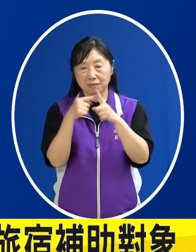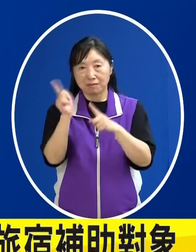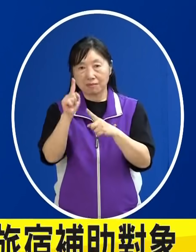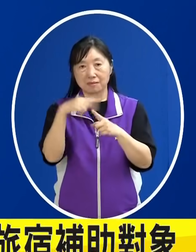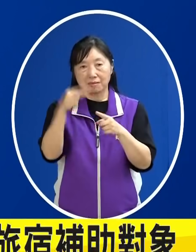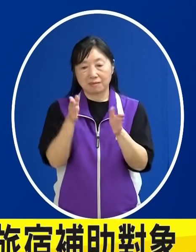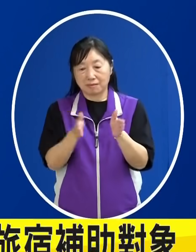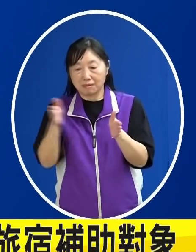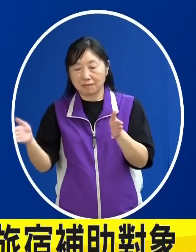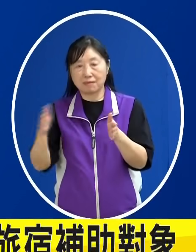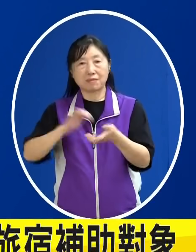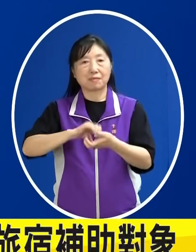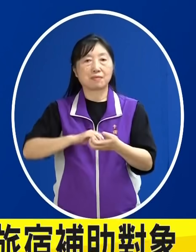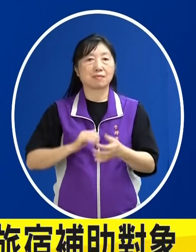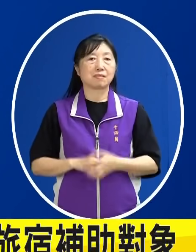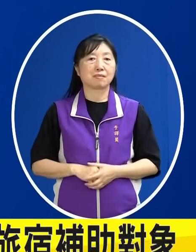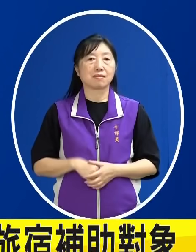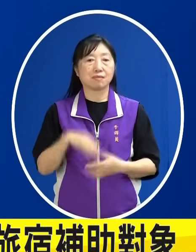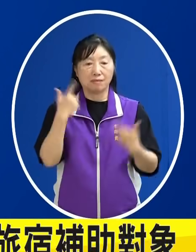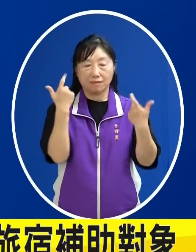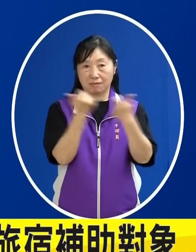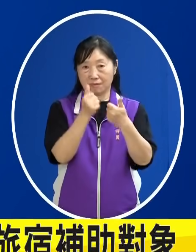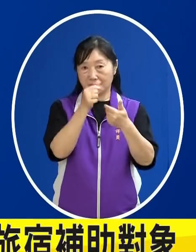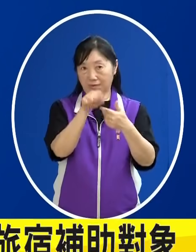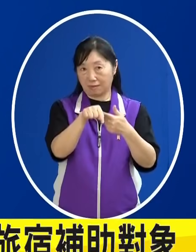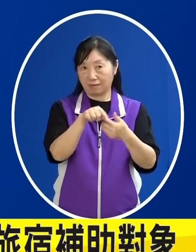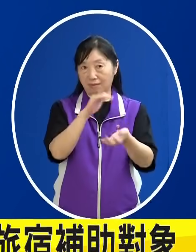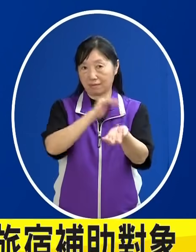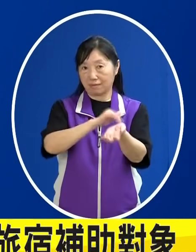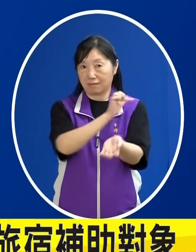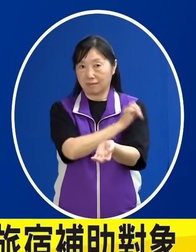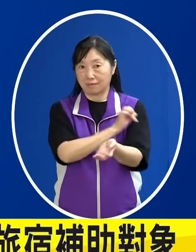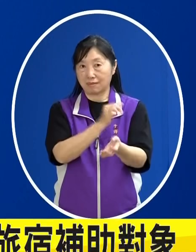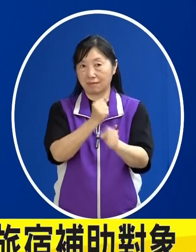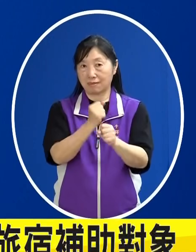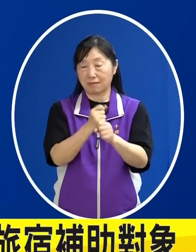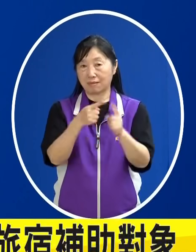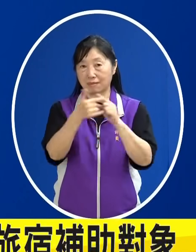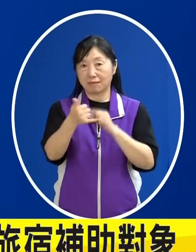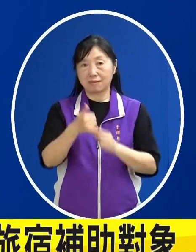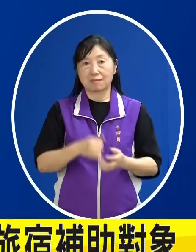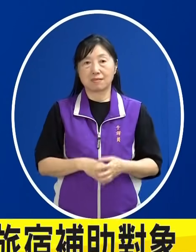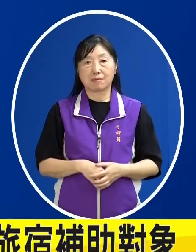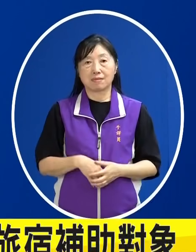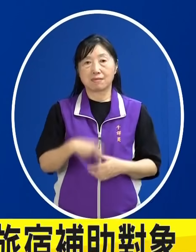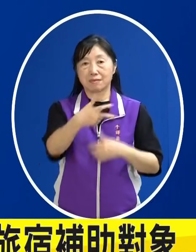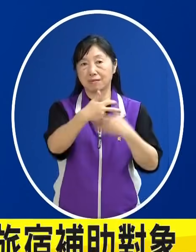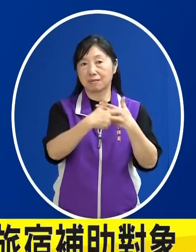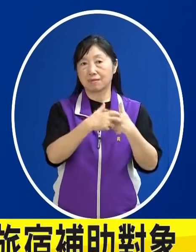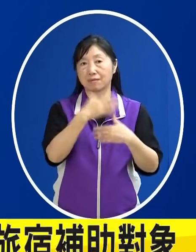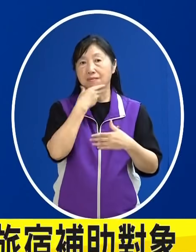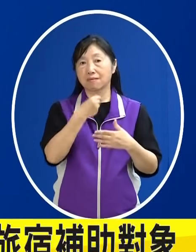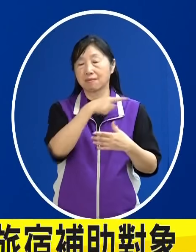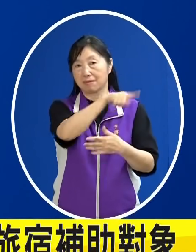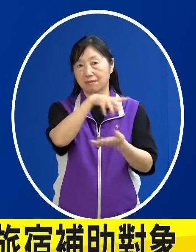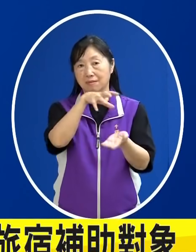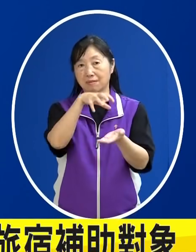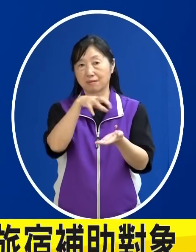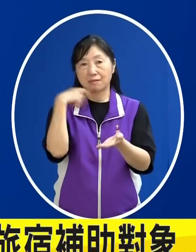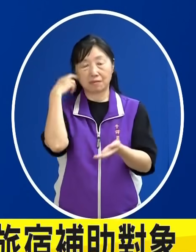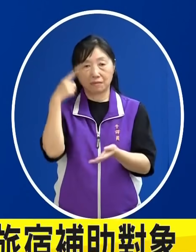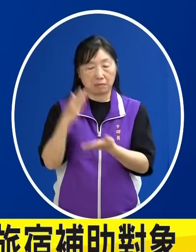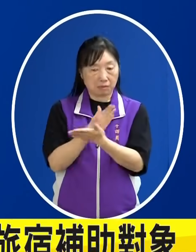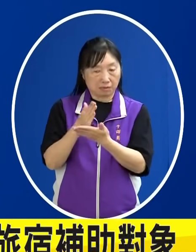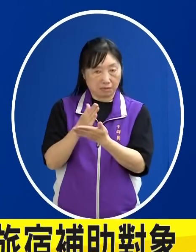那符合资格的医师人员经过我们卫福部的认定有这样的需